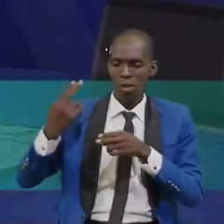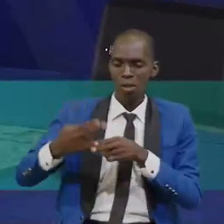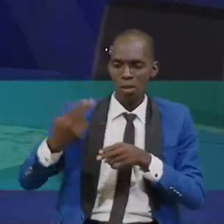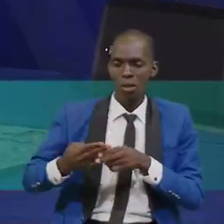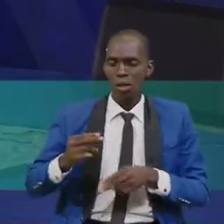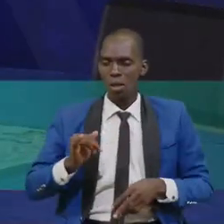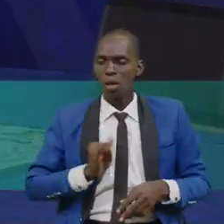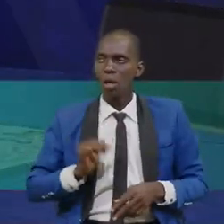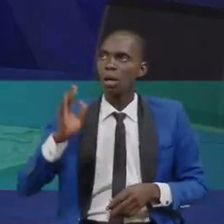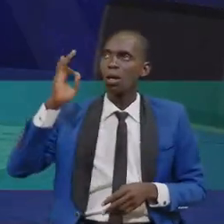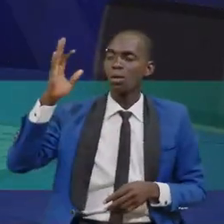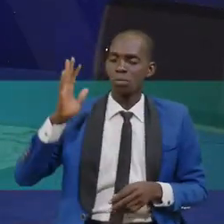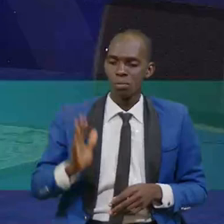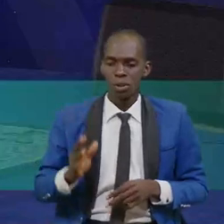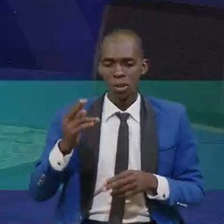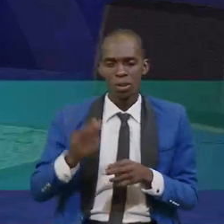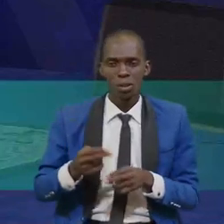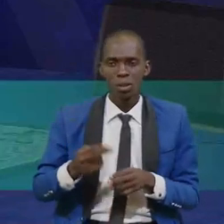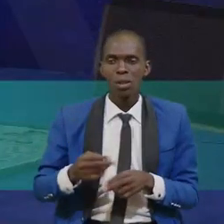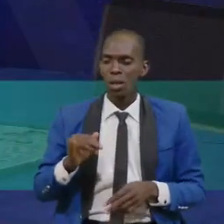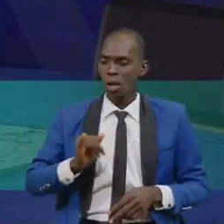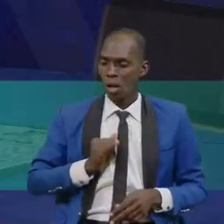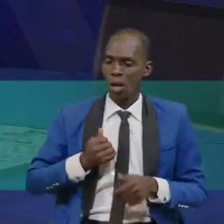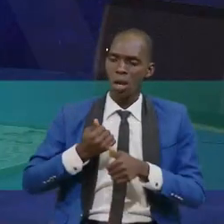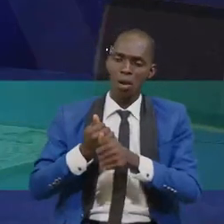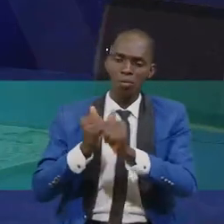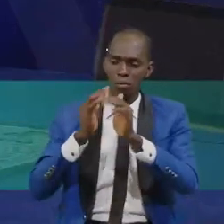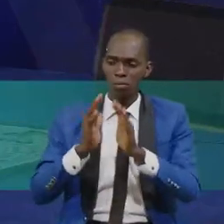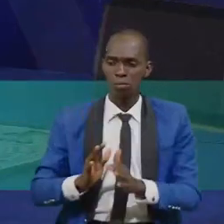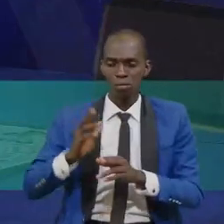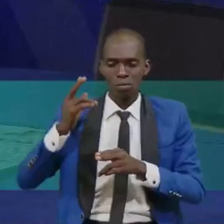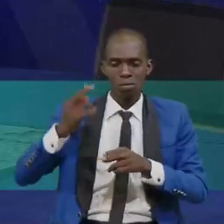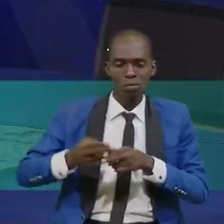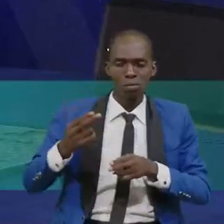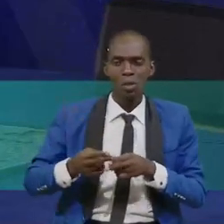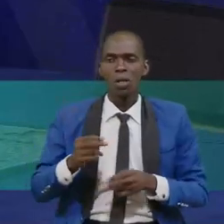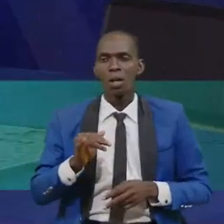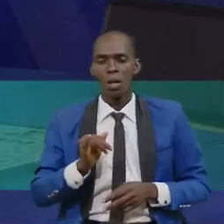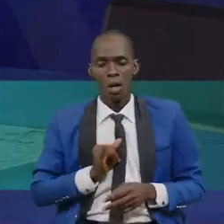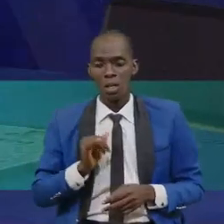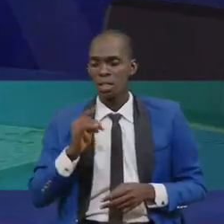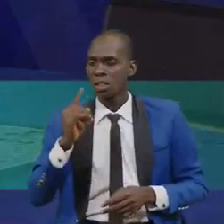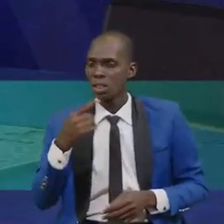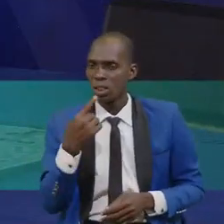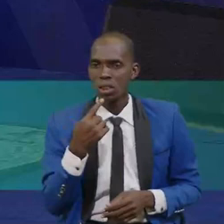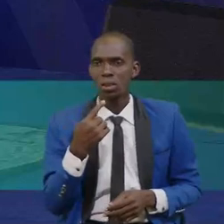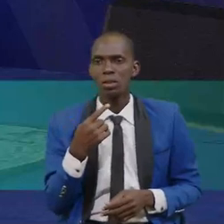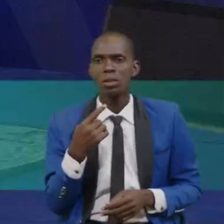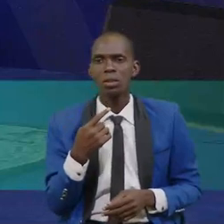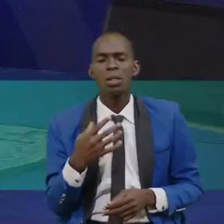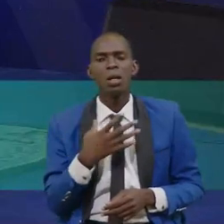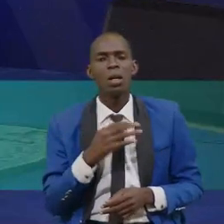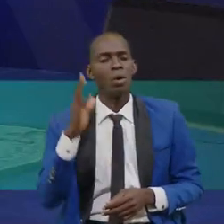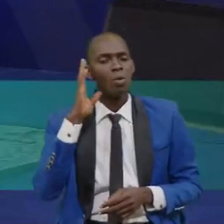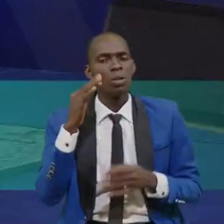tel prédicateur, moi, tel apôtre, moi, je dis. Et ils